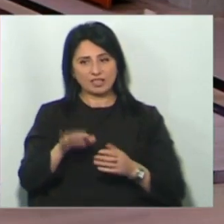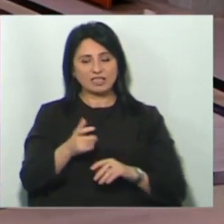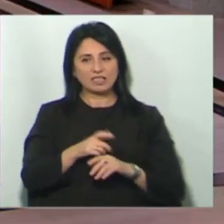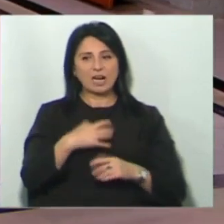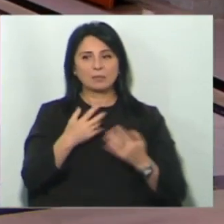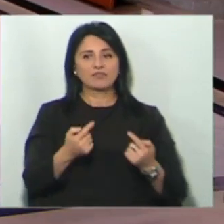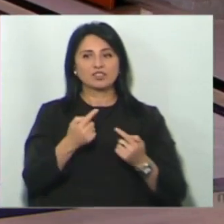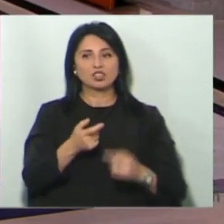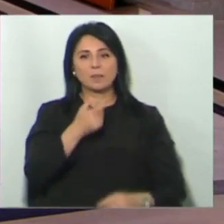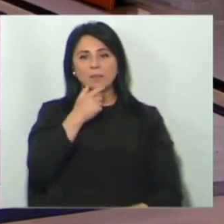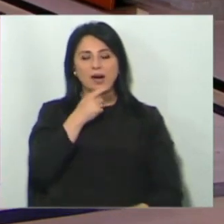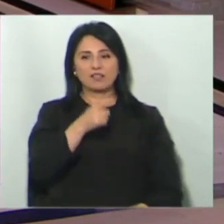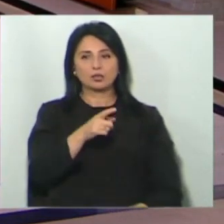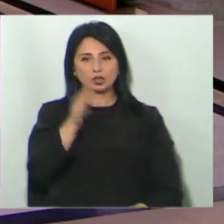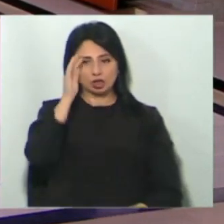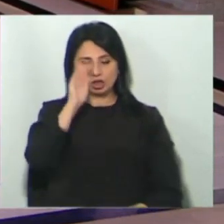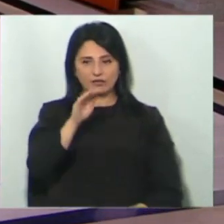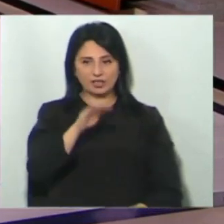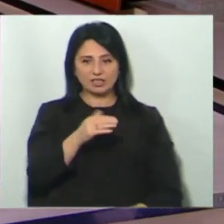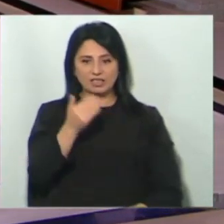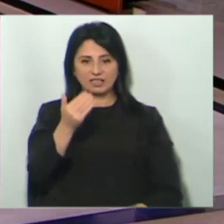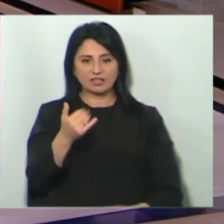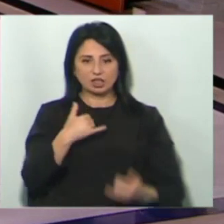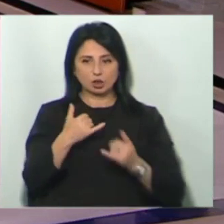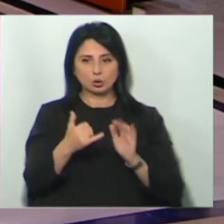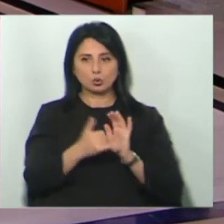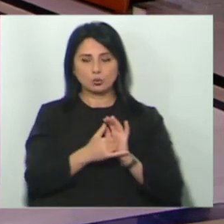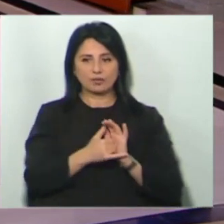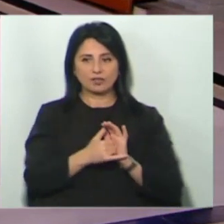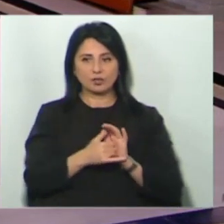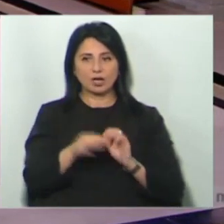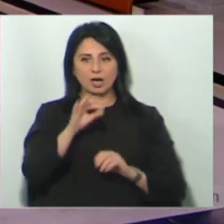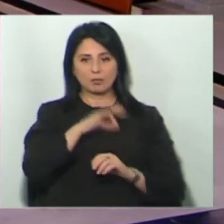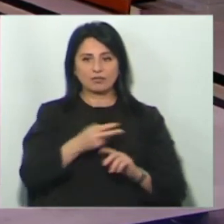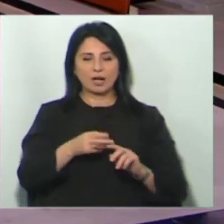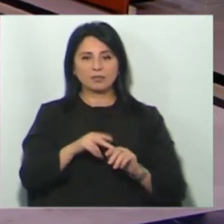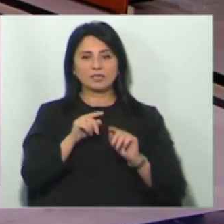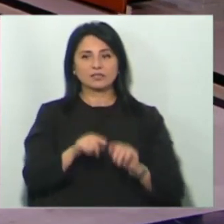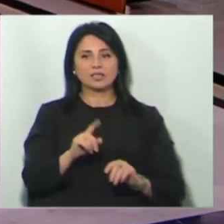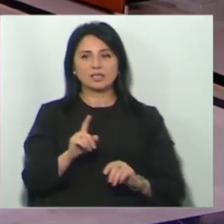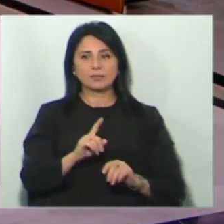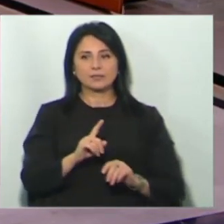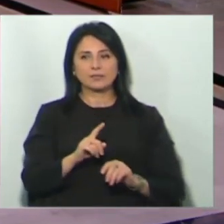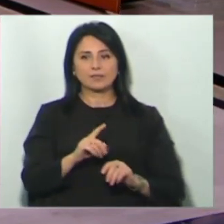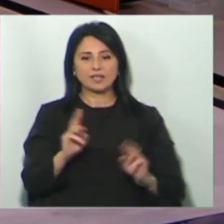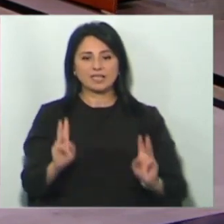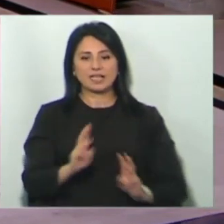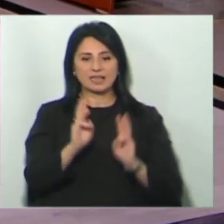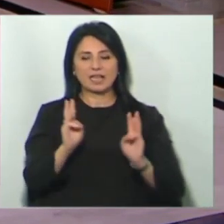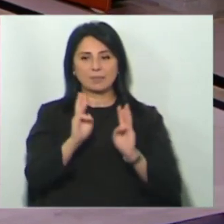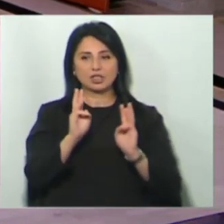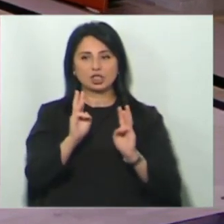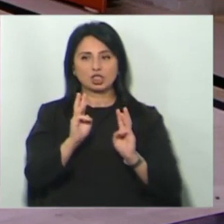ძალიან მნიშვნელოვანია მაყურებელს შევახსენოთ თქვენი სტუმრობა, გამოვიყენოთ ამისთვის და